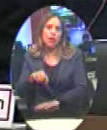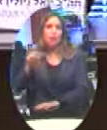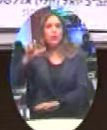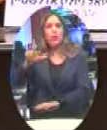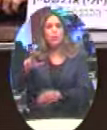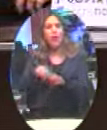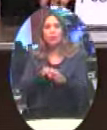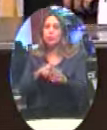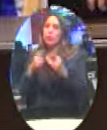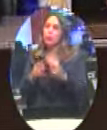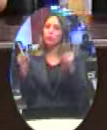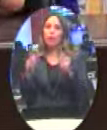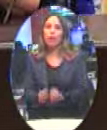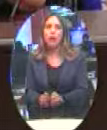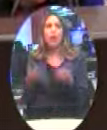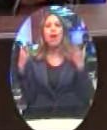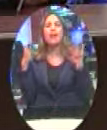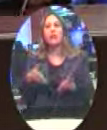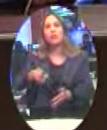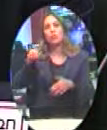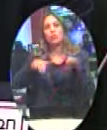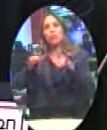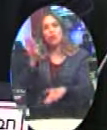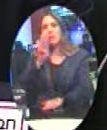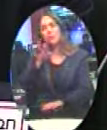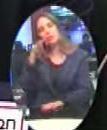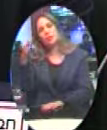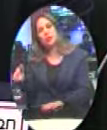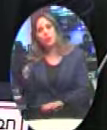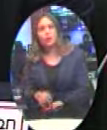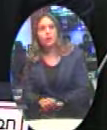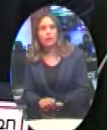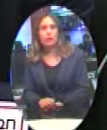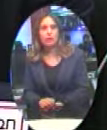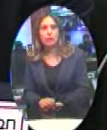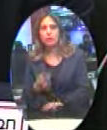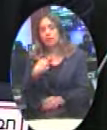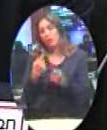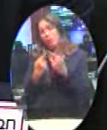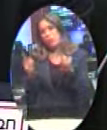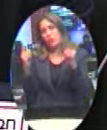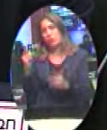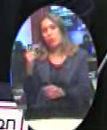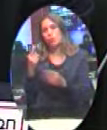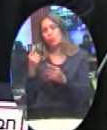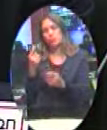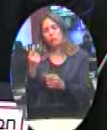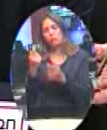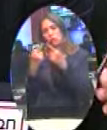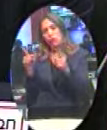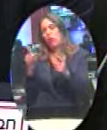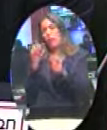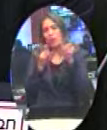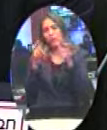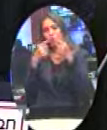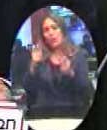אחר, התקפות על ראש הממשלה נתניהו מימין. אני בניגוד לאחרים אגיע גם אחרי הבחירות לאותם מקומות, לא